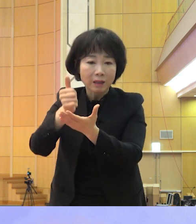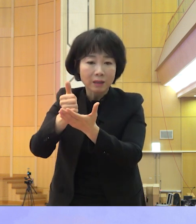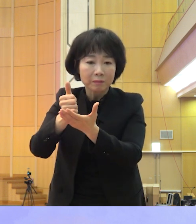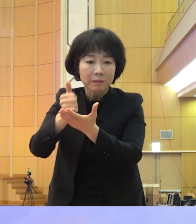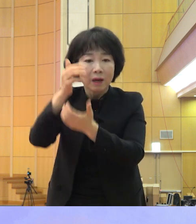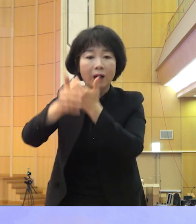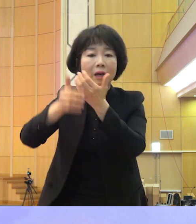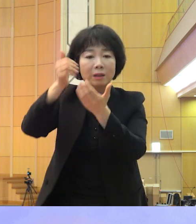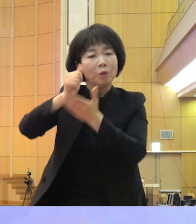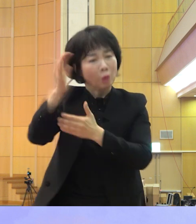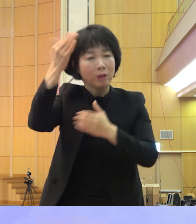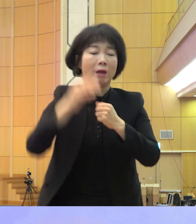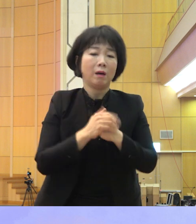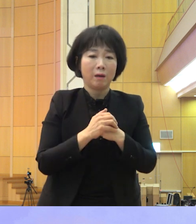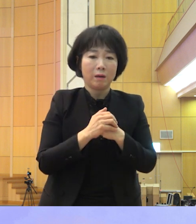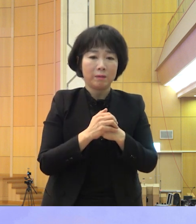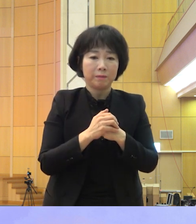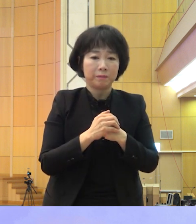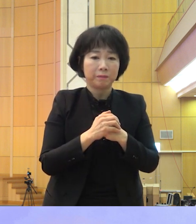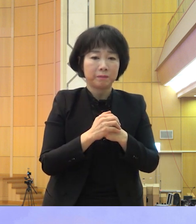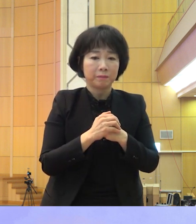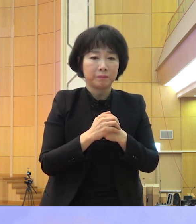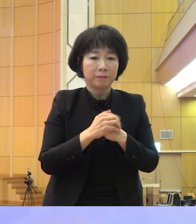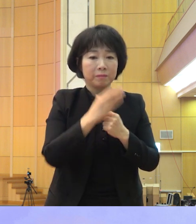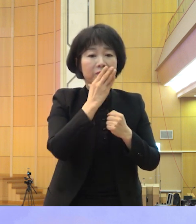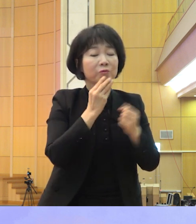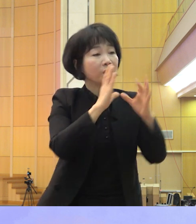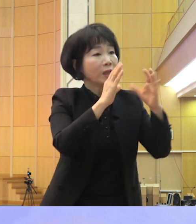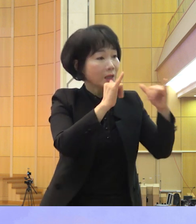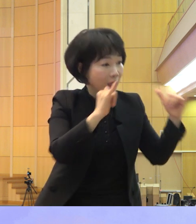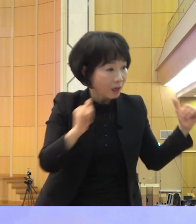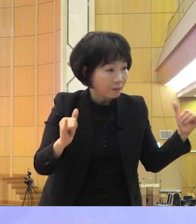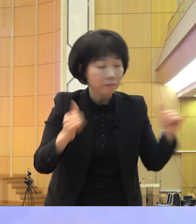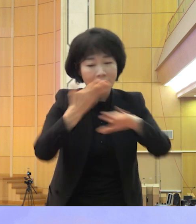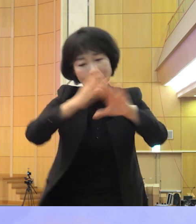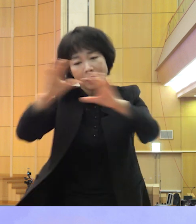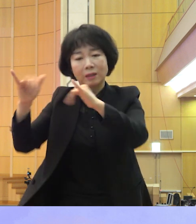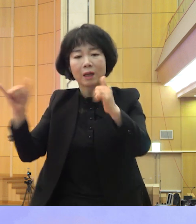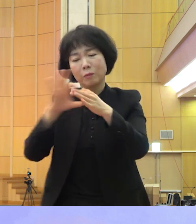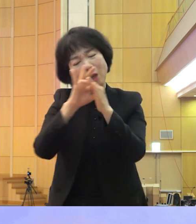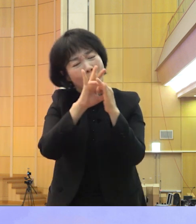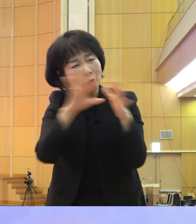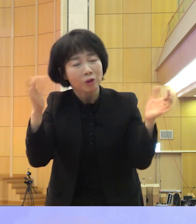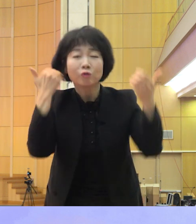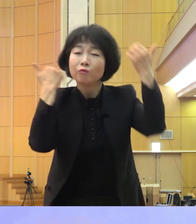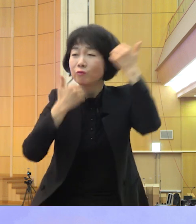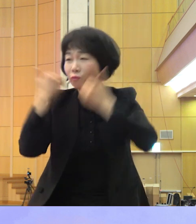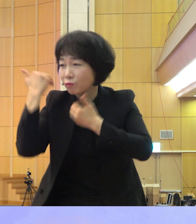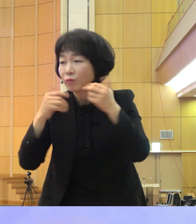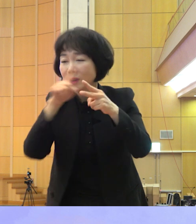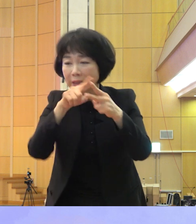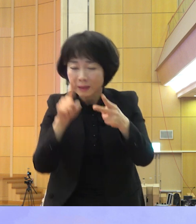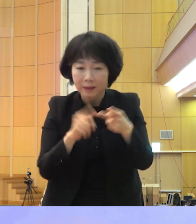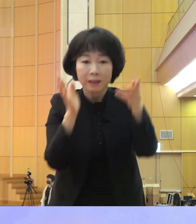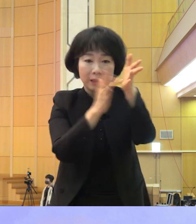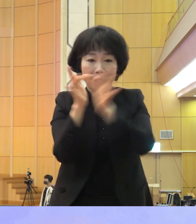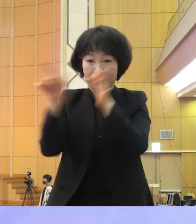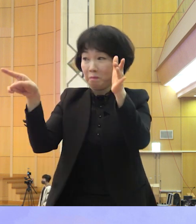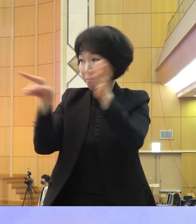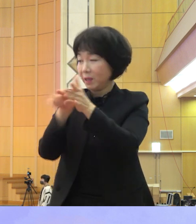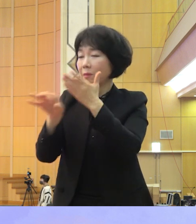이방인의 하나님이 되는 거예요. 그러니까 유대인이든 이방이든 이제 따질 것 없고 누구든지 예수